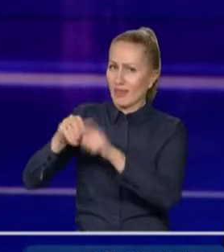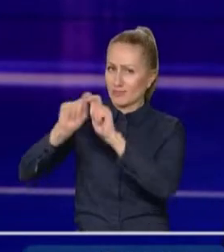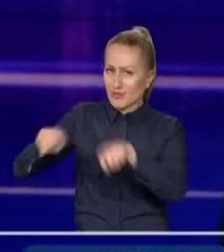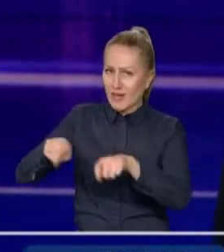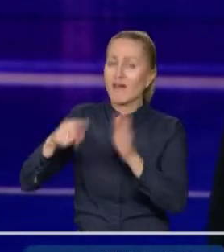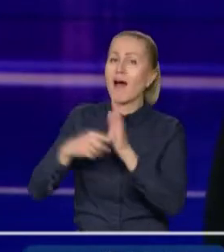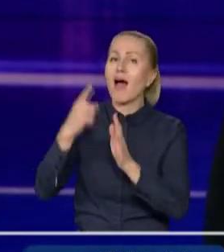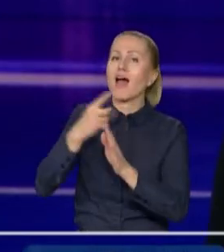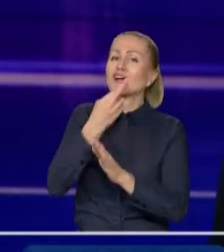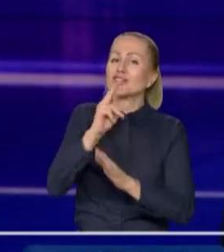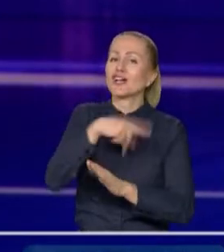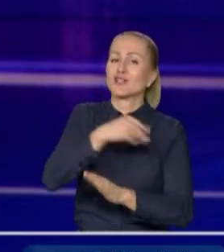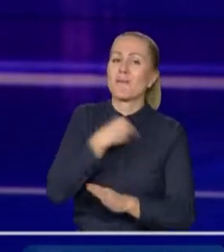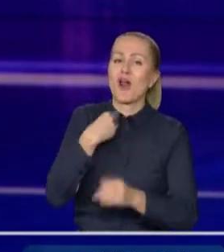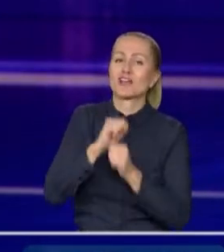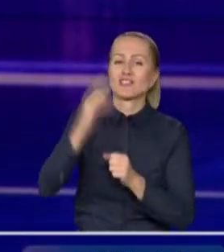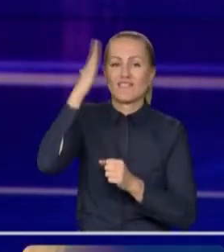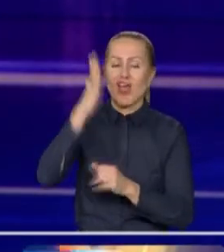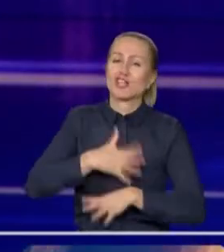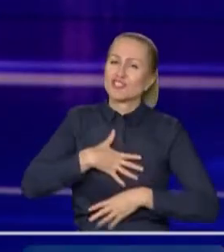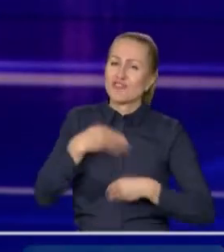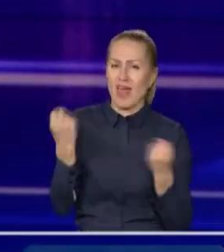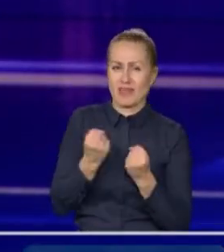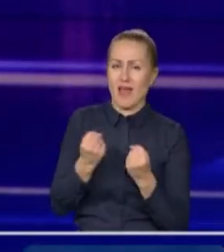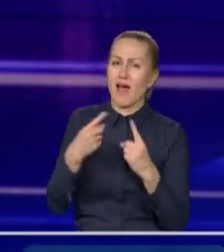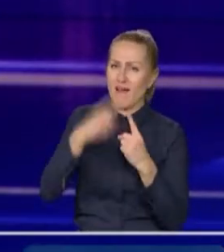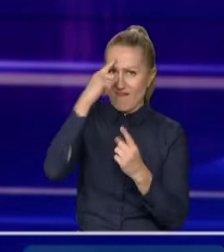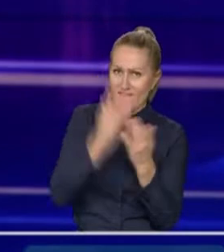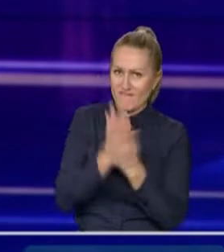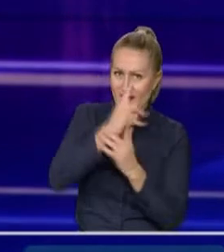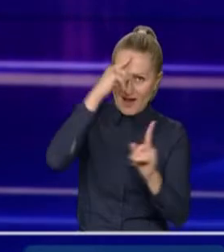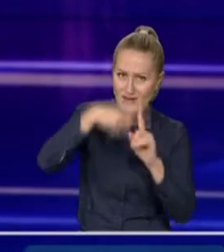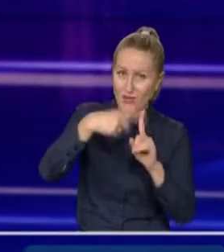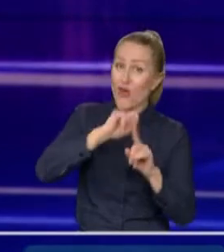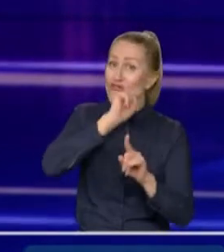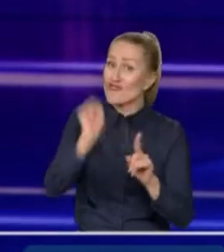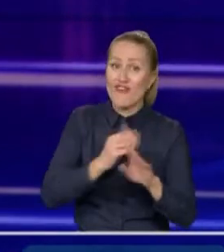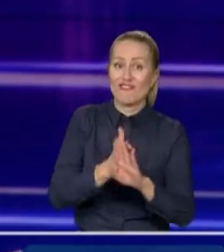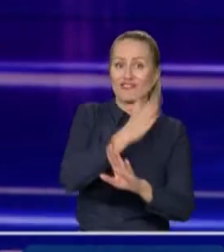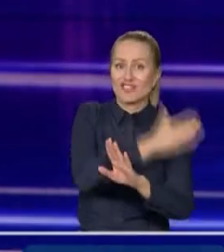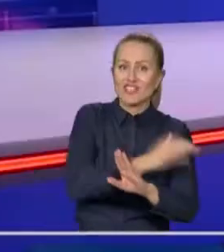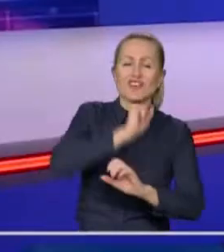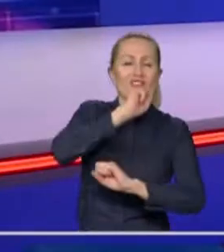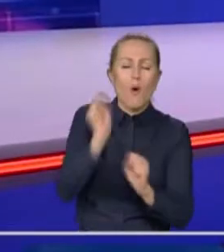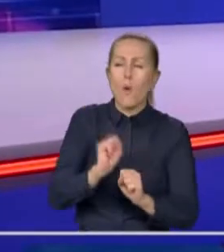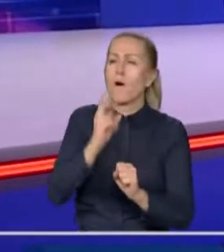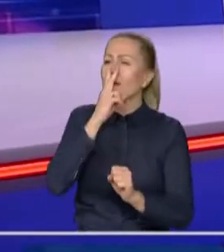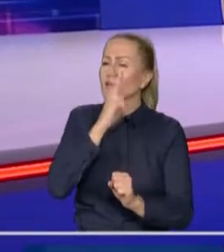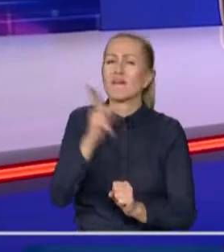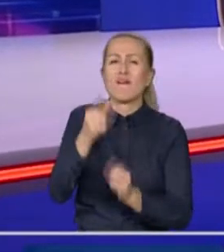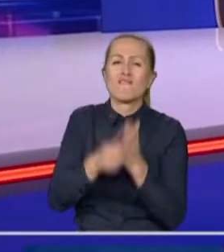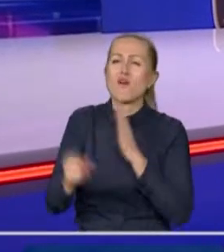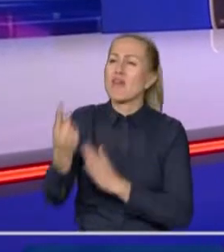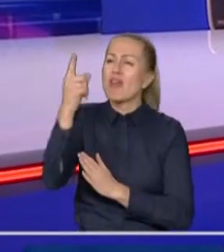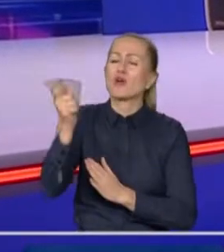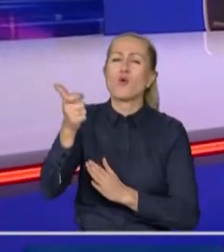które dla Polaków są święte. Takie jak wiara katolicka, na którą nikt do tej pory wcześniej, z wyjątkiem ekstremistów,